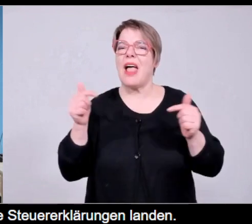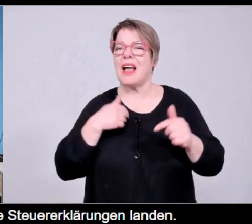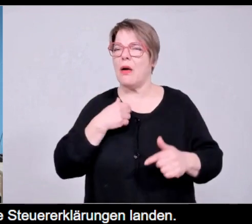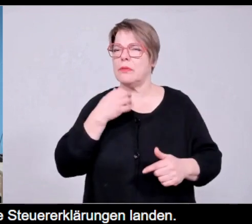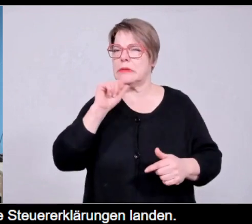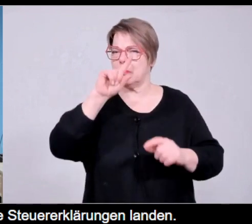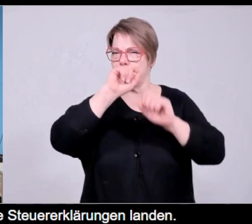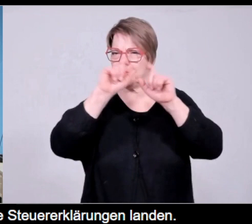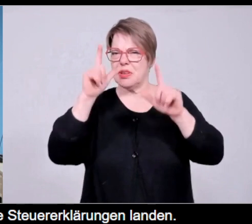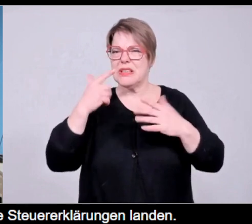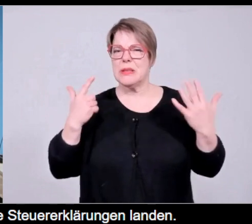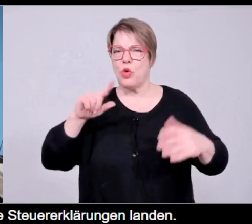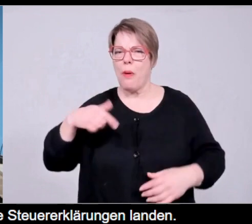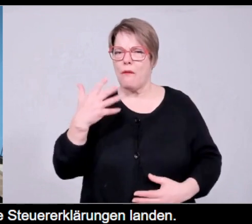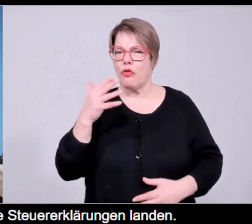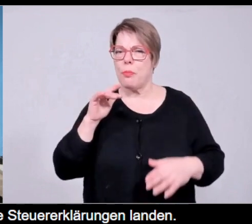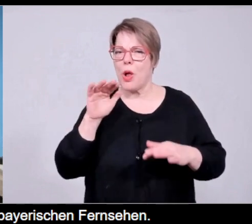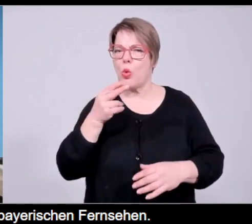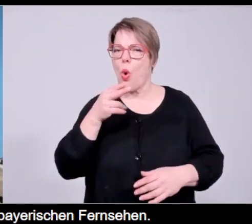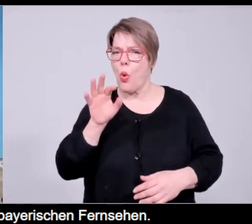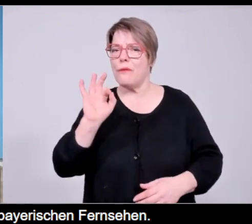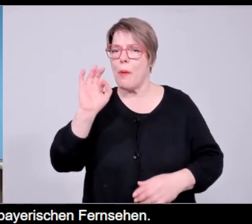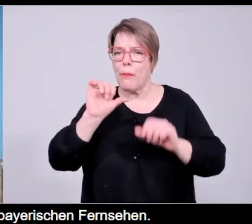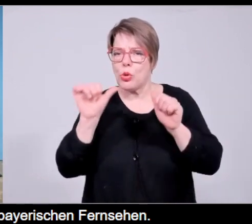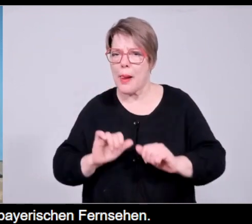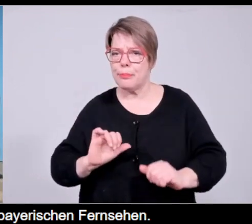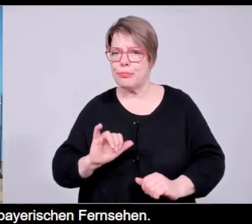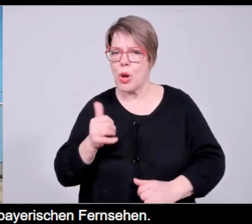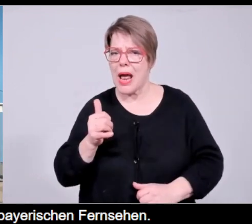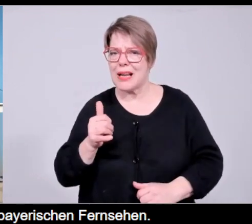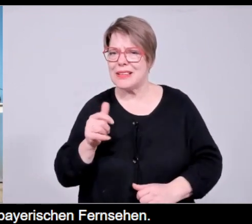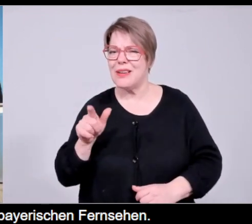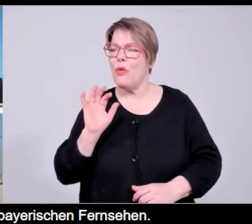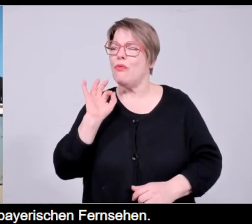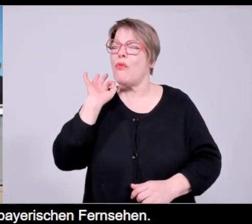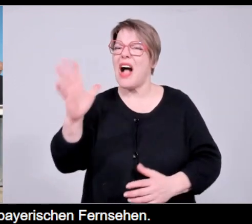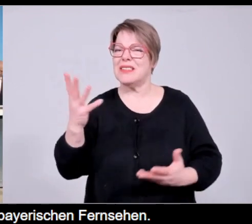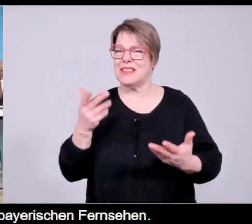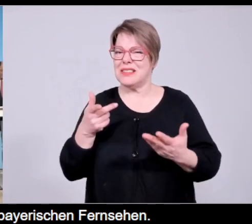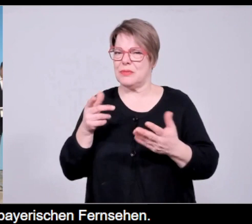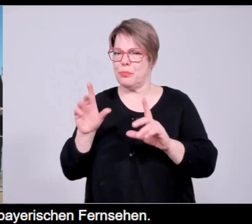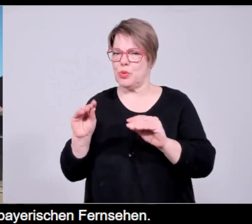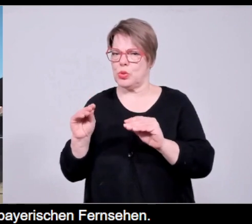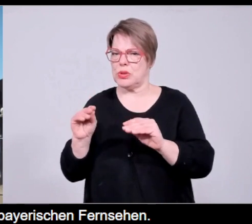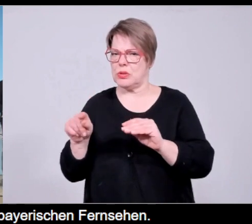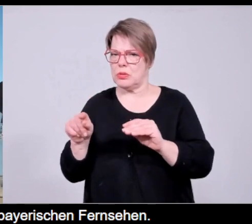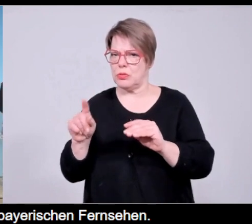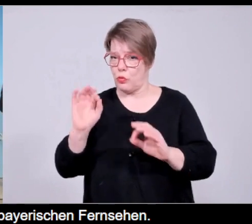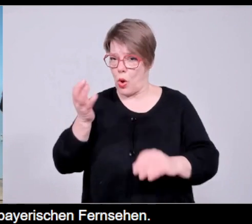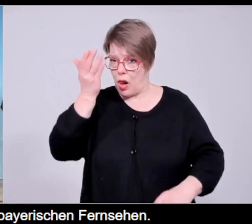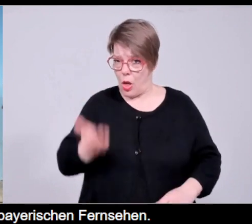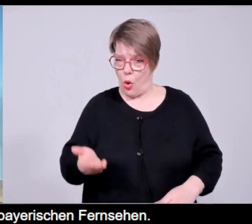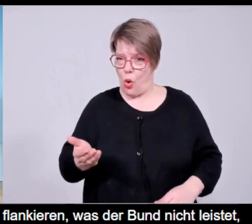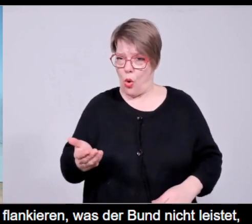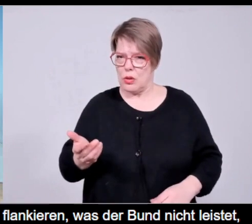Konkurrenzsysteme geschaffen werden? Die Springer sind ja dann auch nicht in einem Team integriert, haben dann sozusagen da möglicherweise